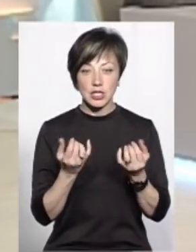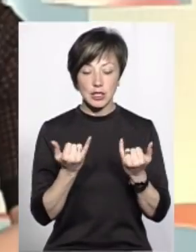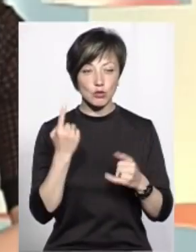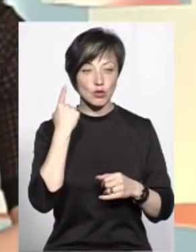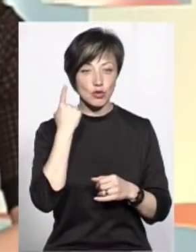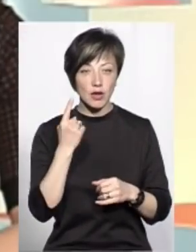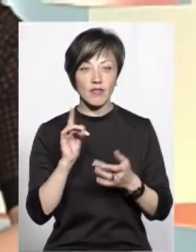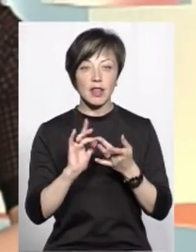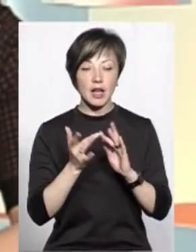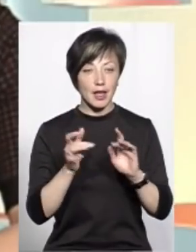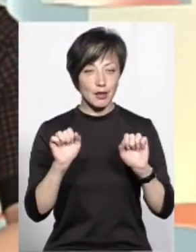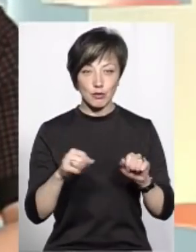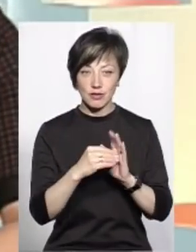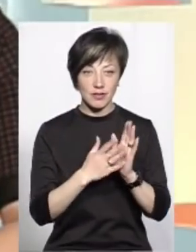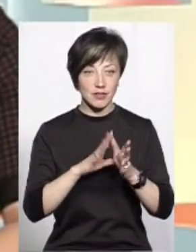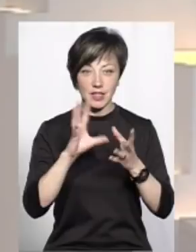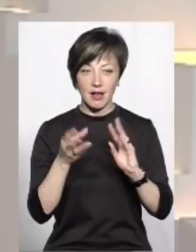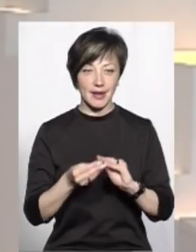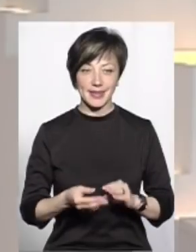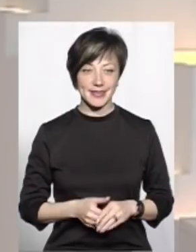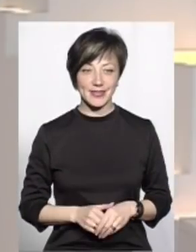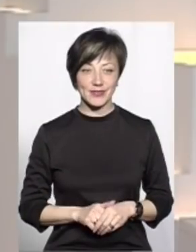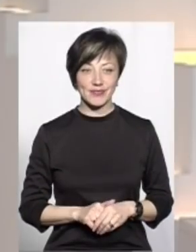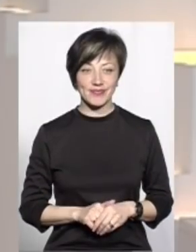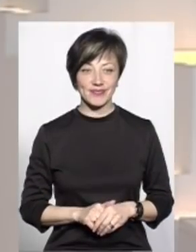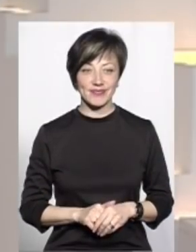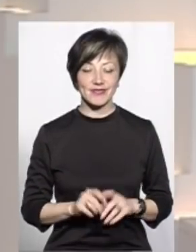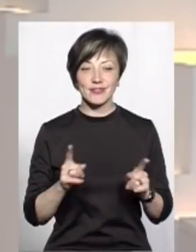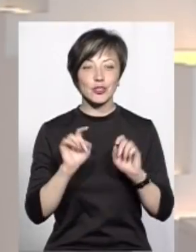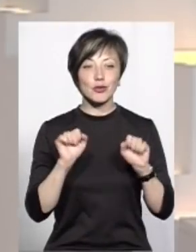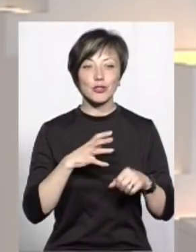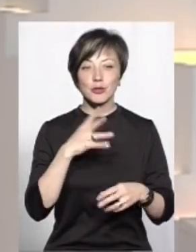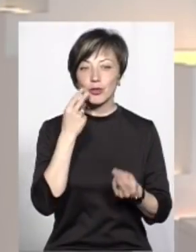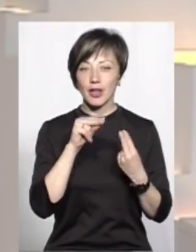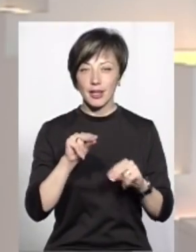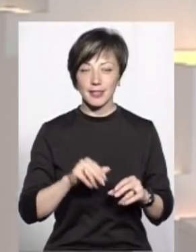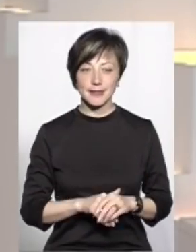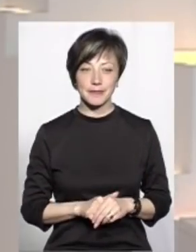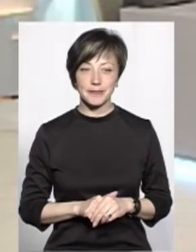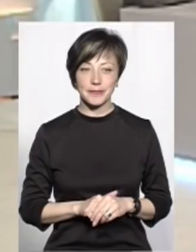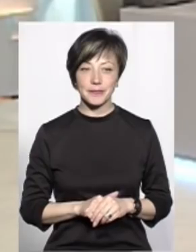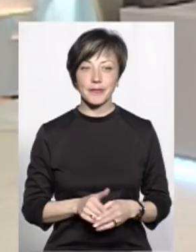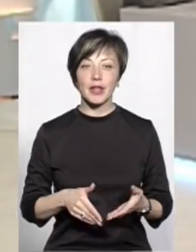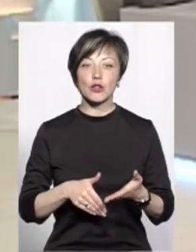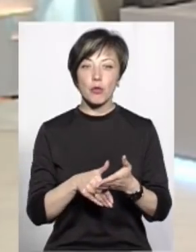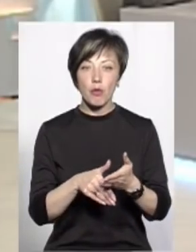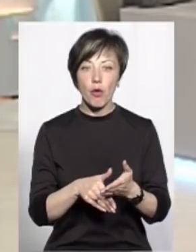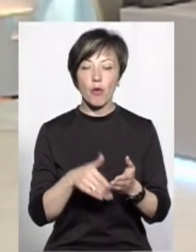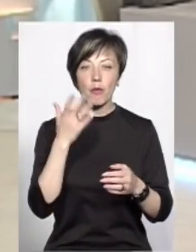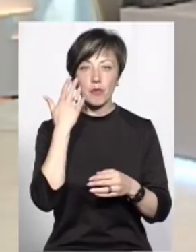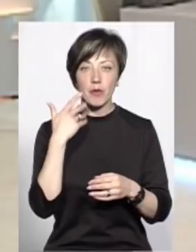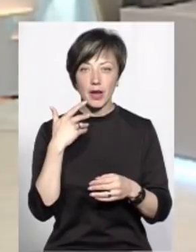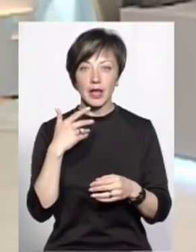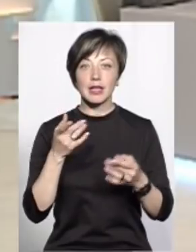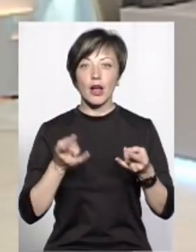почула, що і в інтернеті можна, то це взагалі. Що може бути краще? Допомогу при народженні дитини можна в інтернеті не